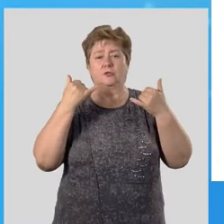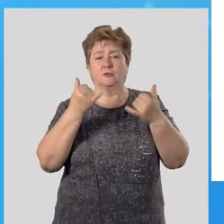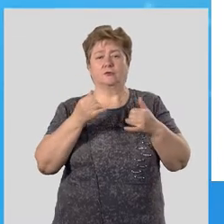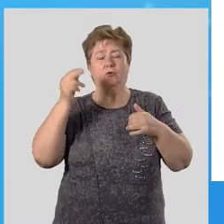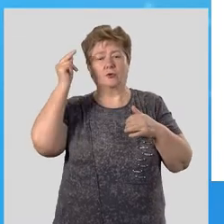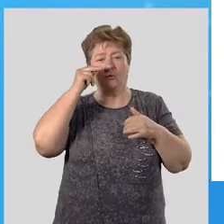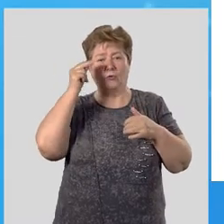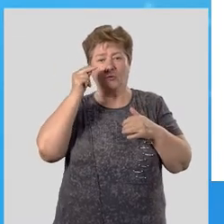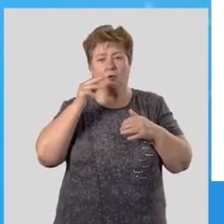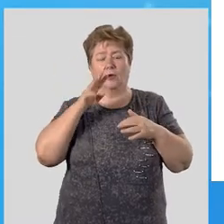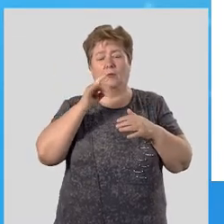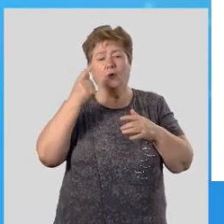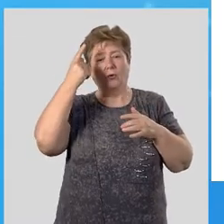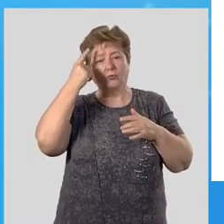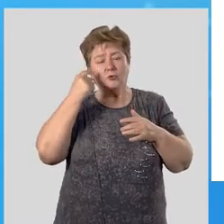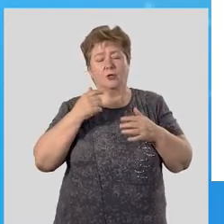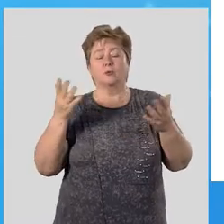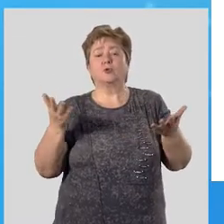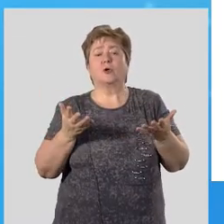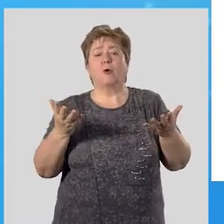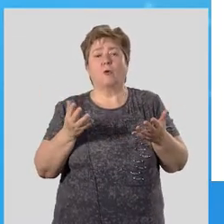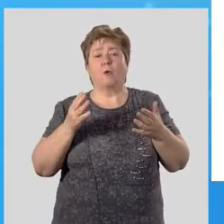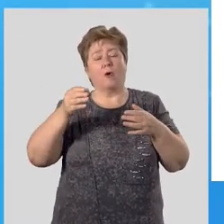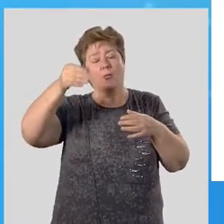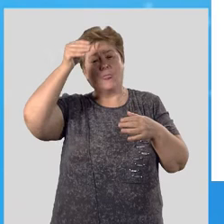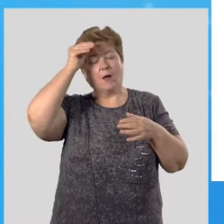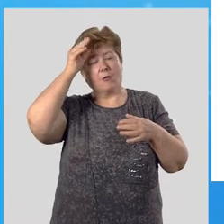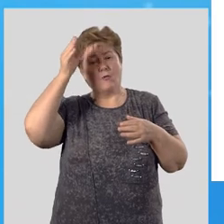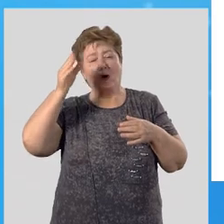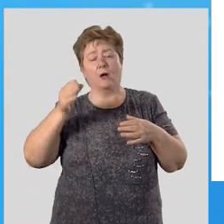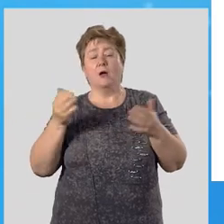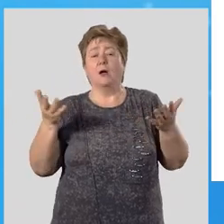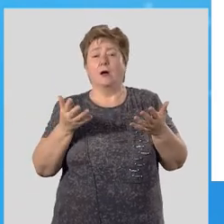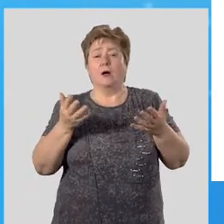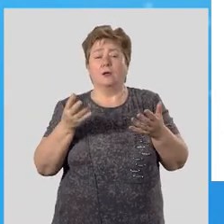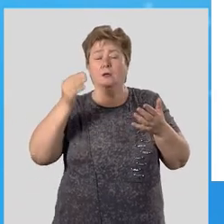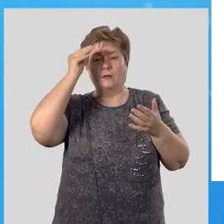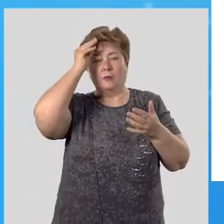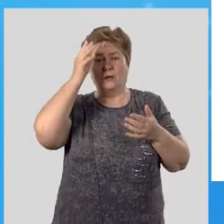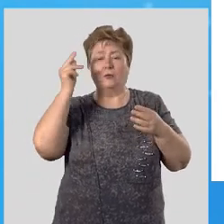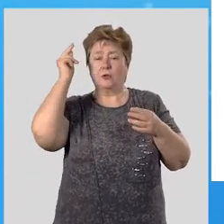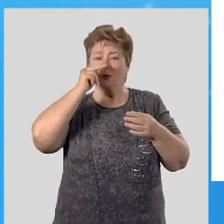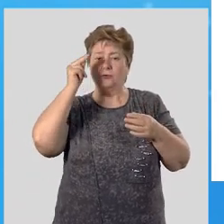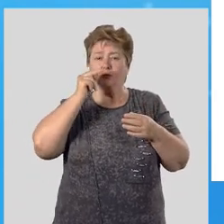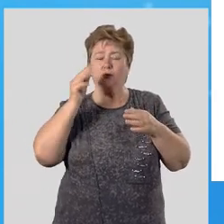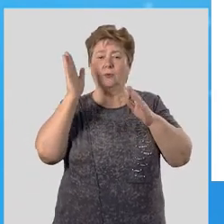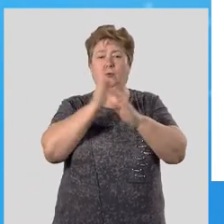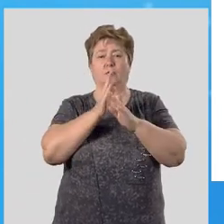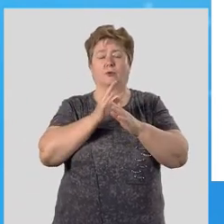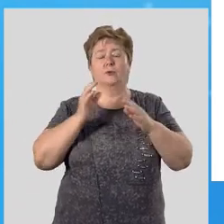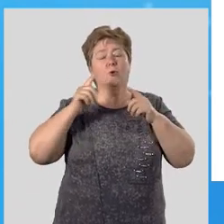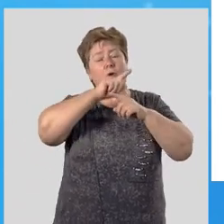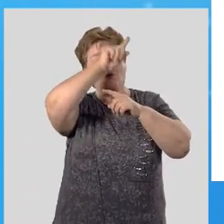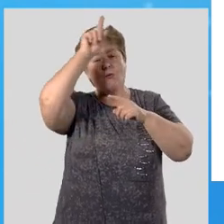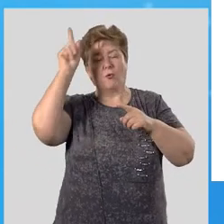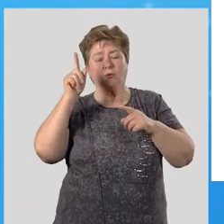Сегодня на уроке мы узнаем, что такое наука и какие науки изучают природу и